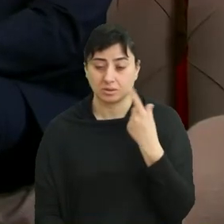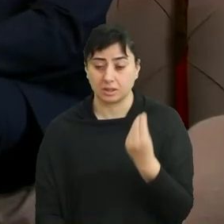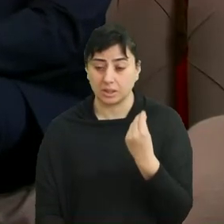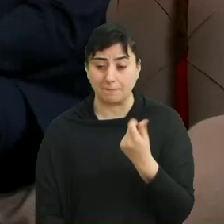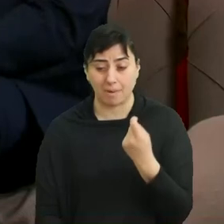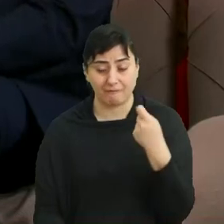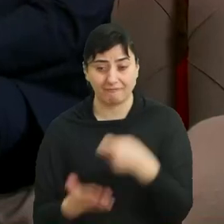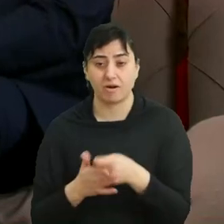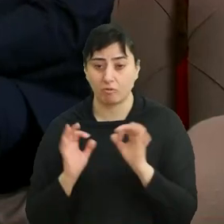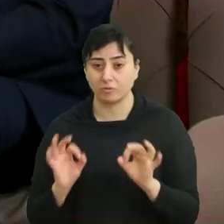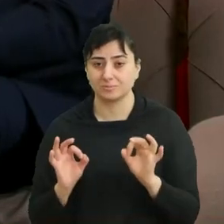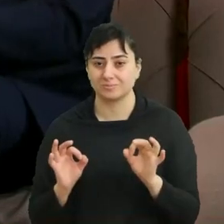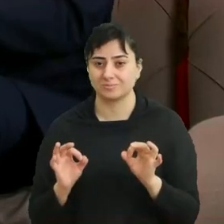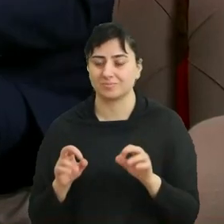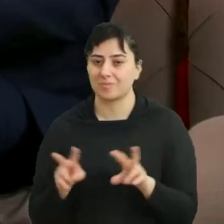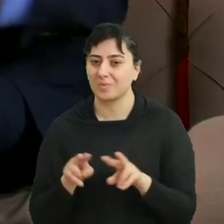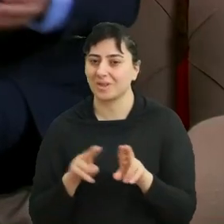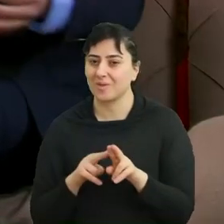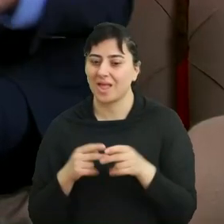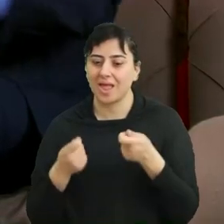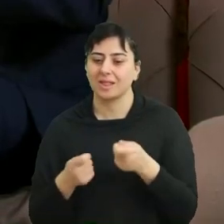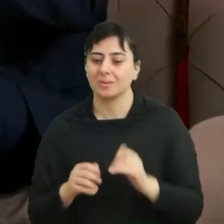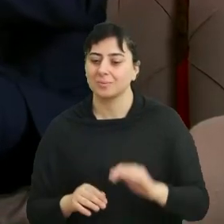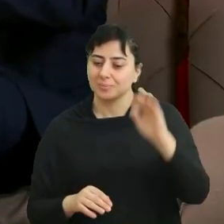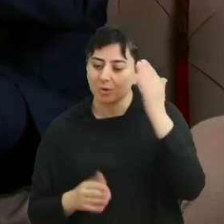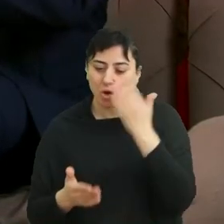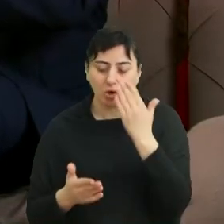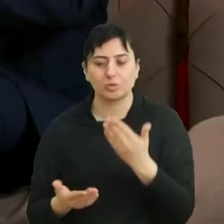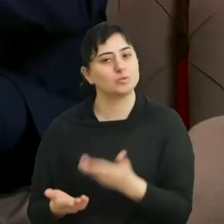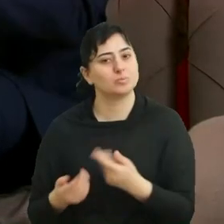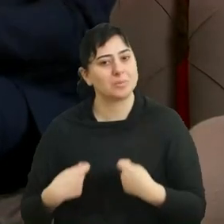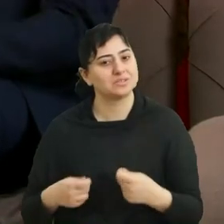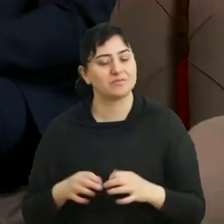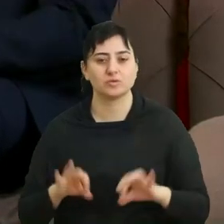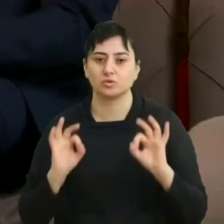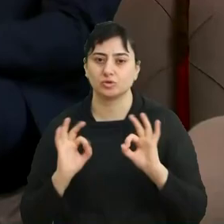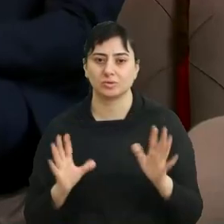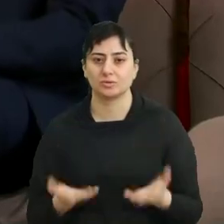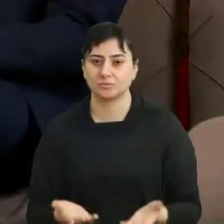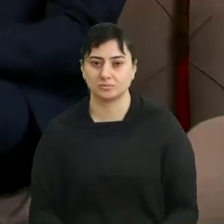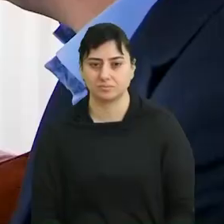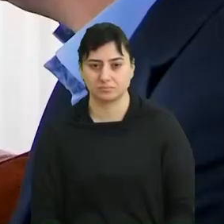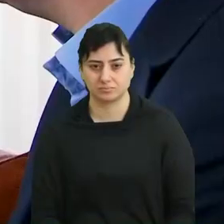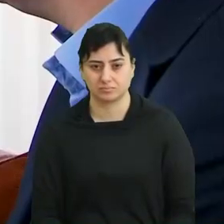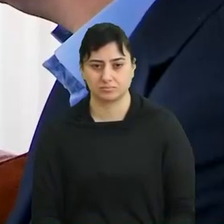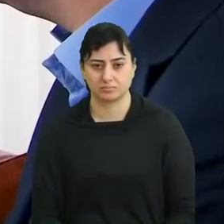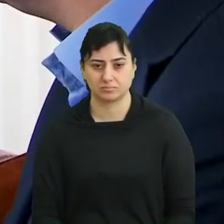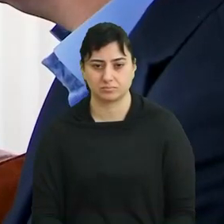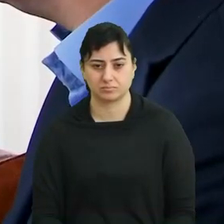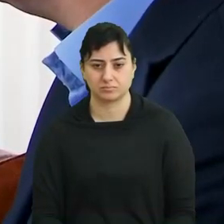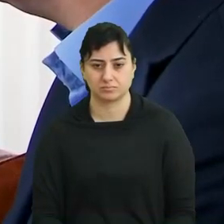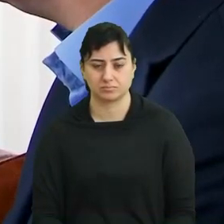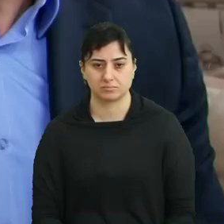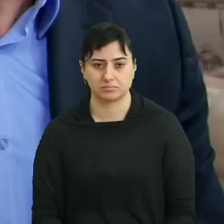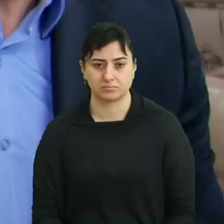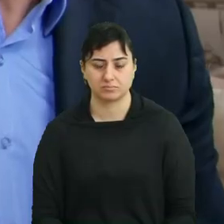iyi para verirlerse Mahmut Kemal bütün eğitim hayatını garantiye alır. Bütün okul masraflarını çıkarmış olur. Bir de böyle düşün.